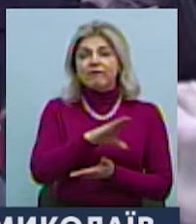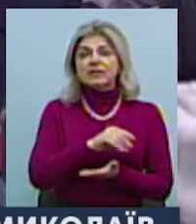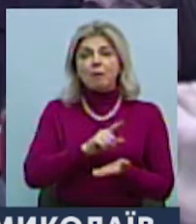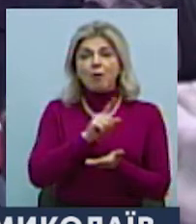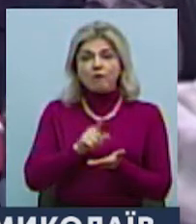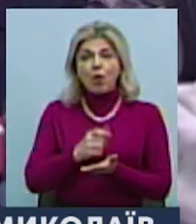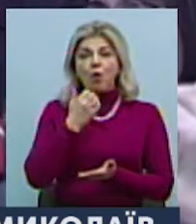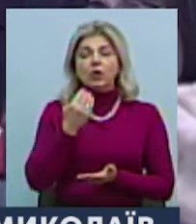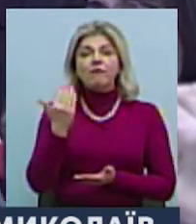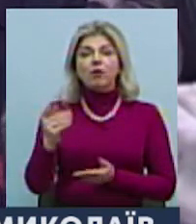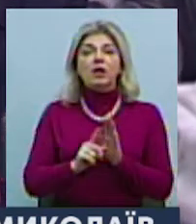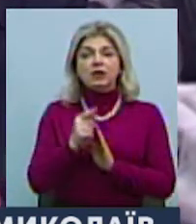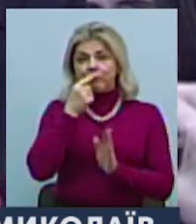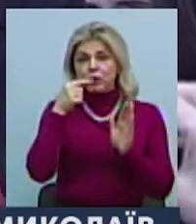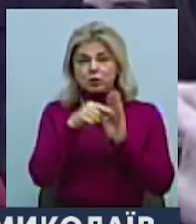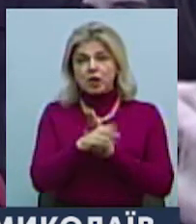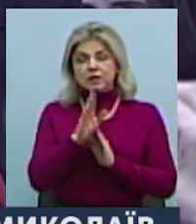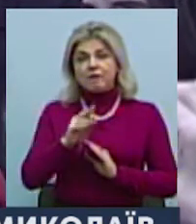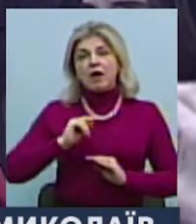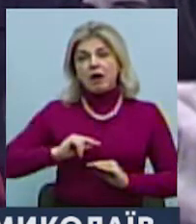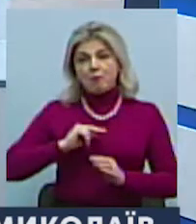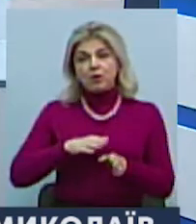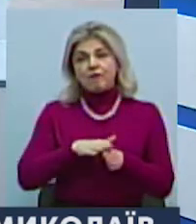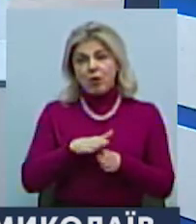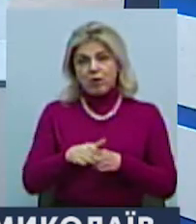втручатися у роботу виконавчої влади.